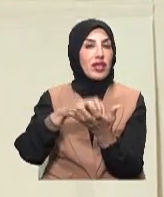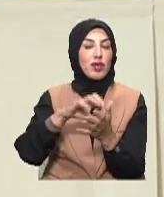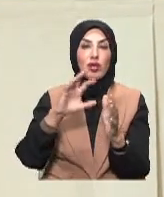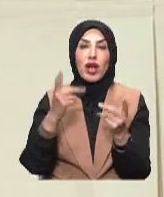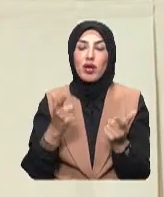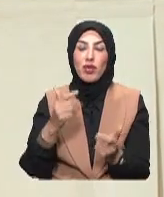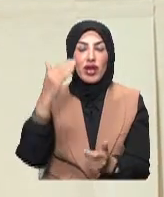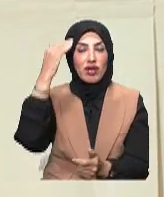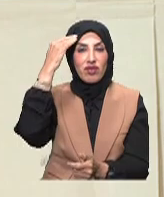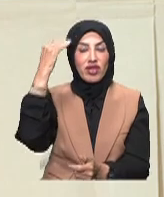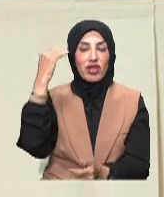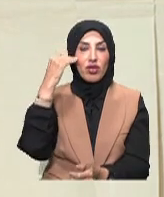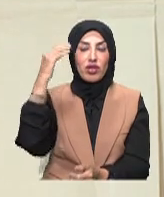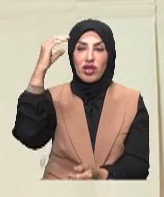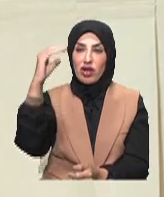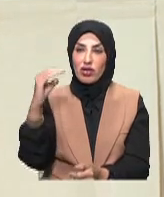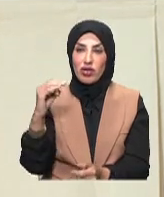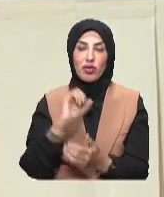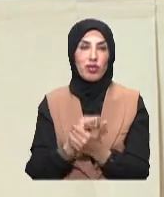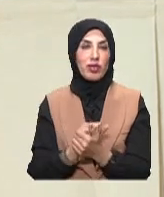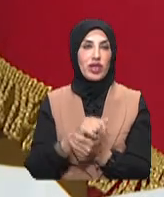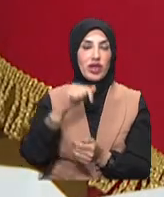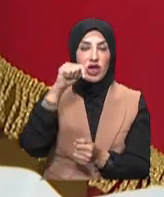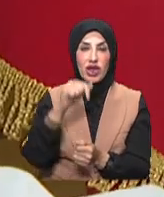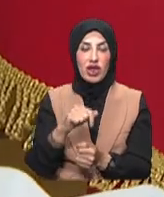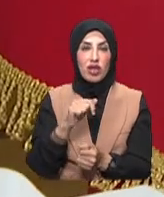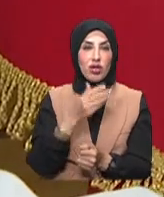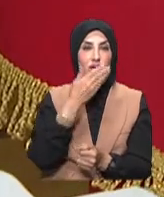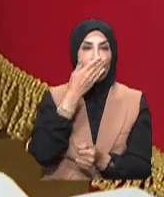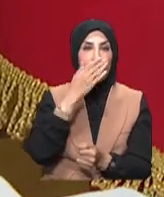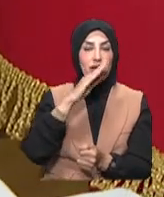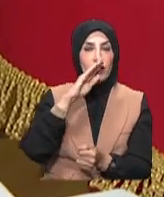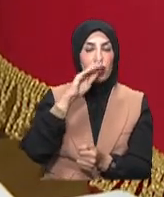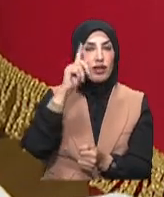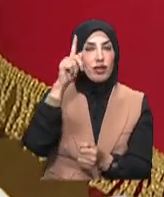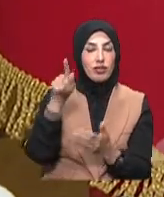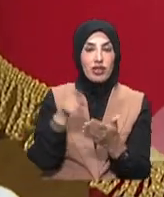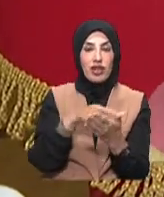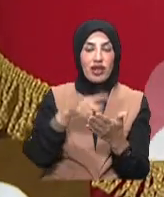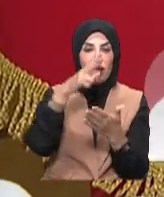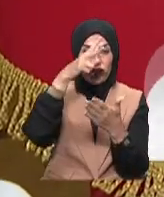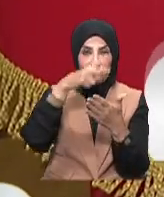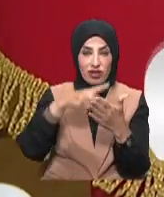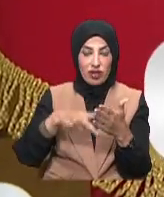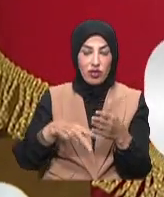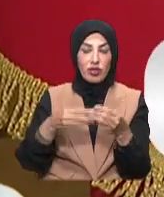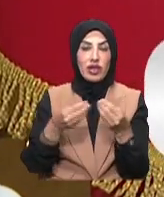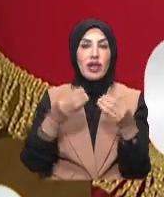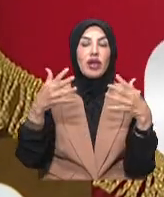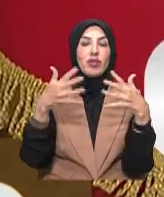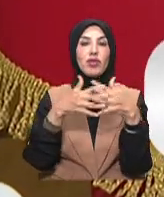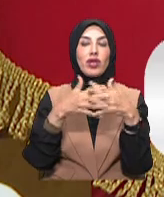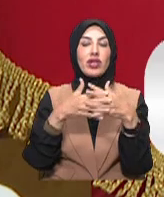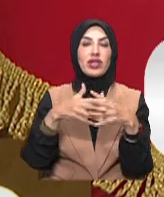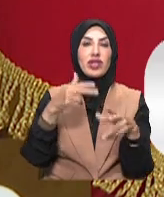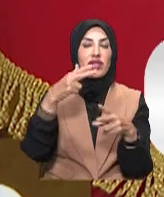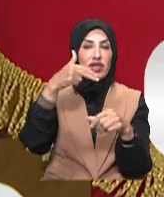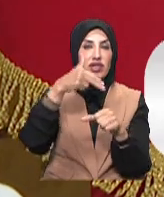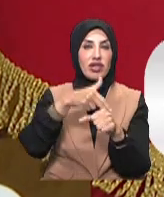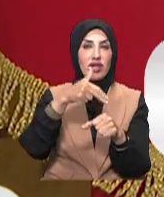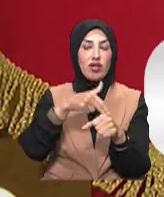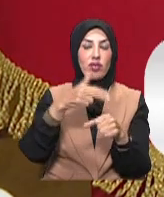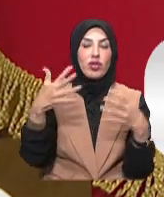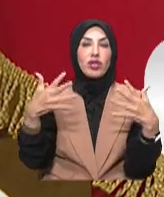بكوريا الجنوبيه تم اليوم لله الحمد توقيع اتفاقيه بين مؤسسه البترول الكويتيه وشركه